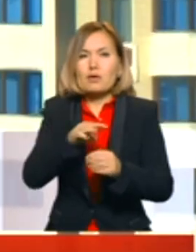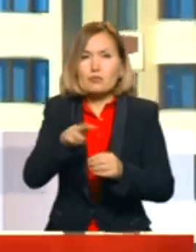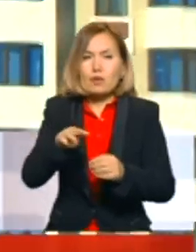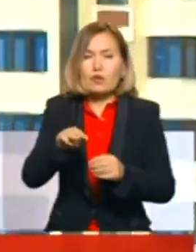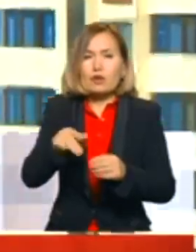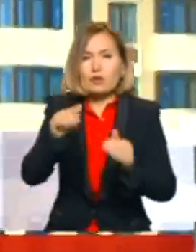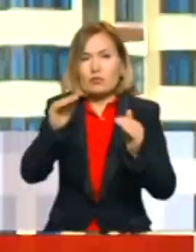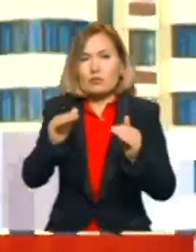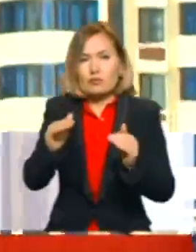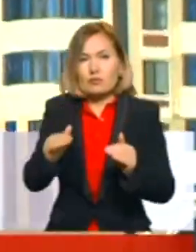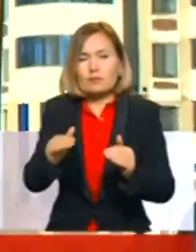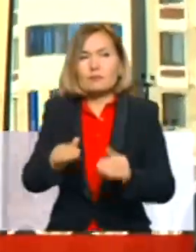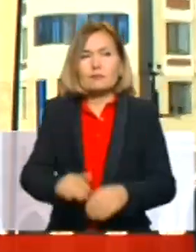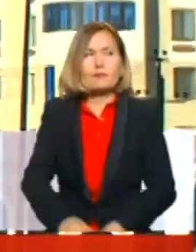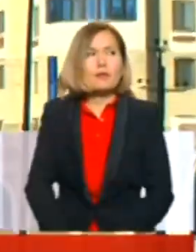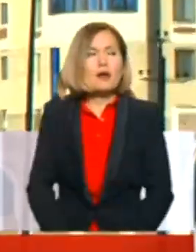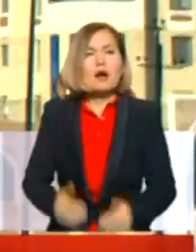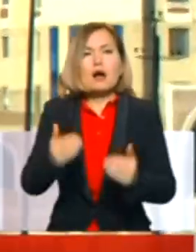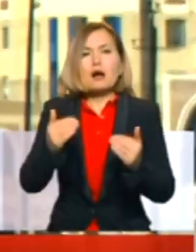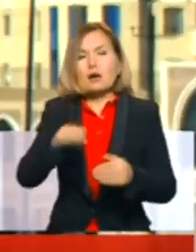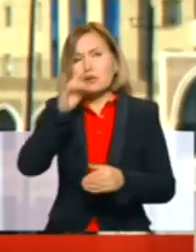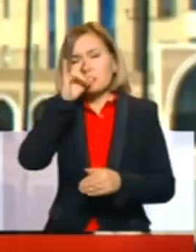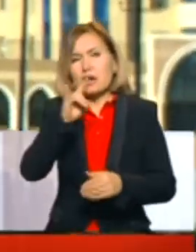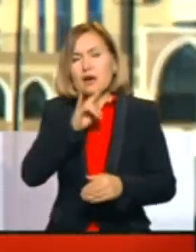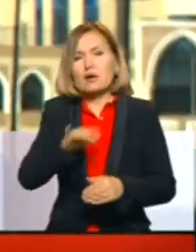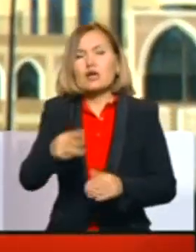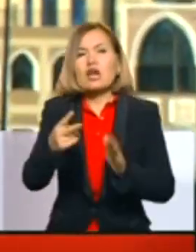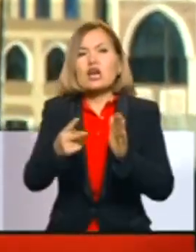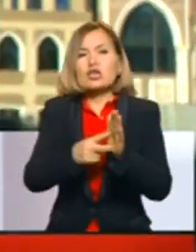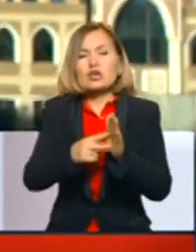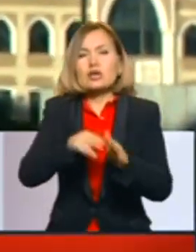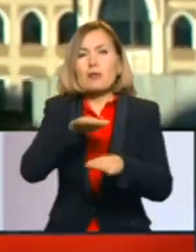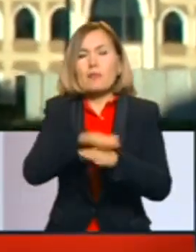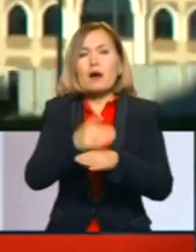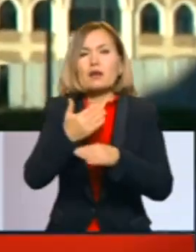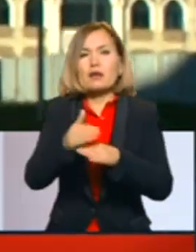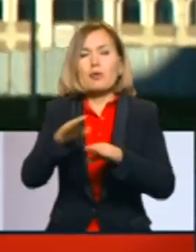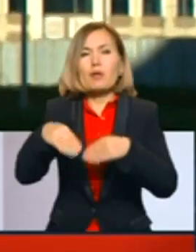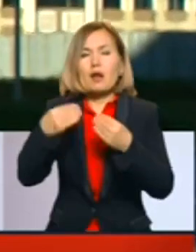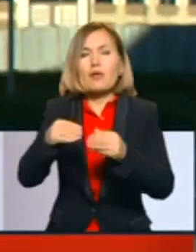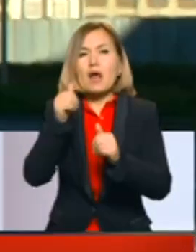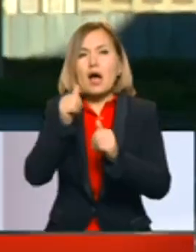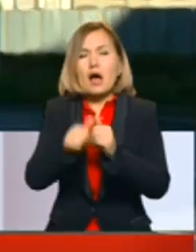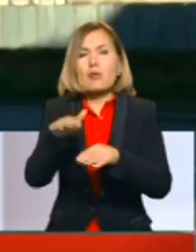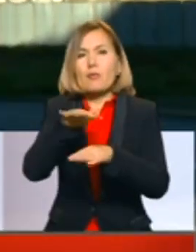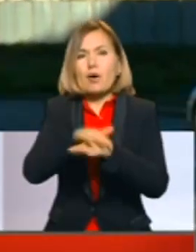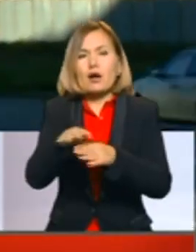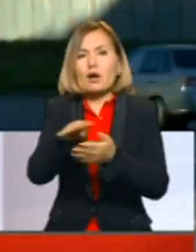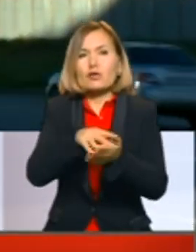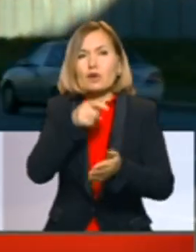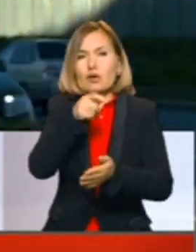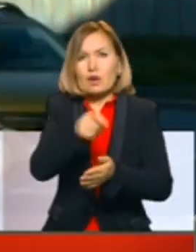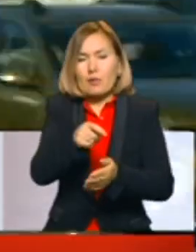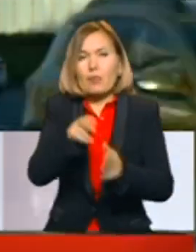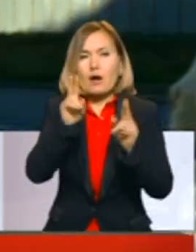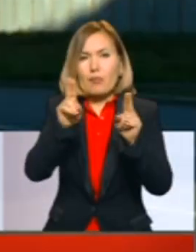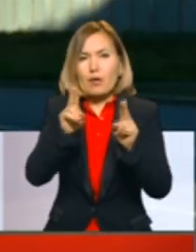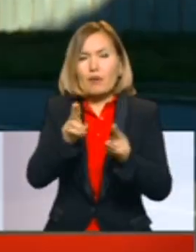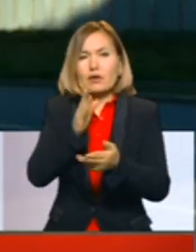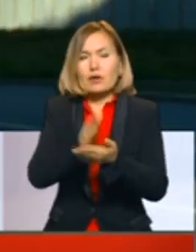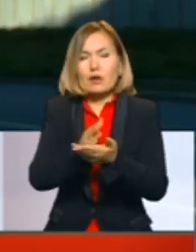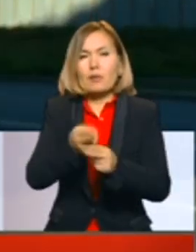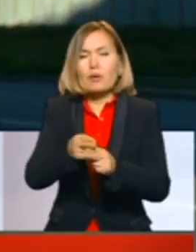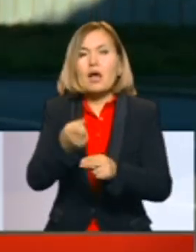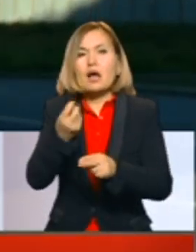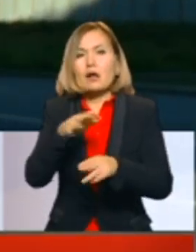береді. Қазір елімізде 7 банк ипотекалық несие береді. Әр банктің өтінім қабылдауы ішкі ережесіне сай жүргізіледі.